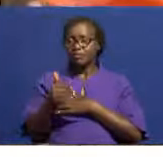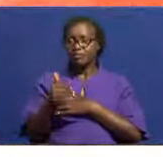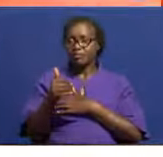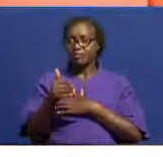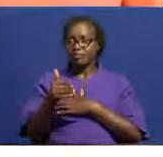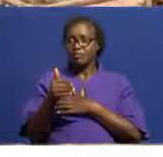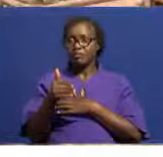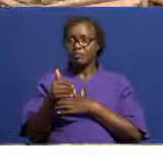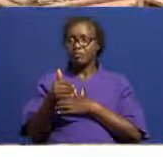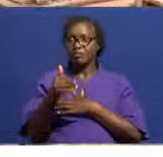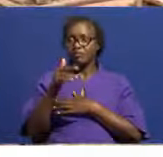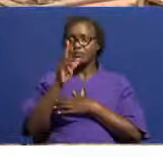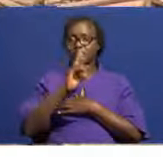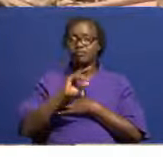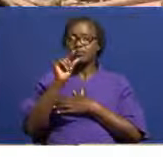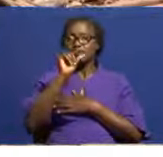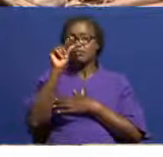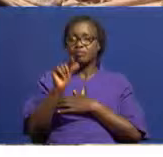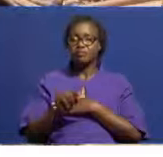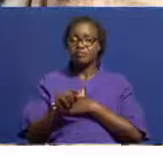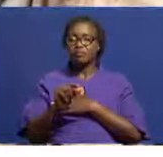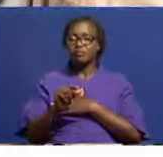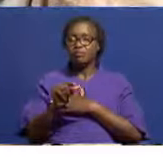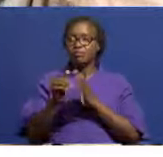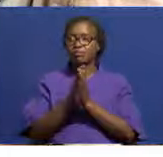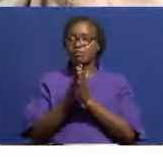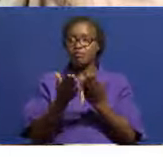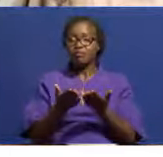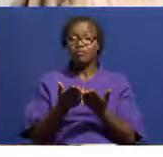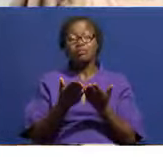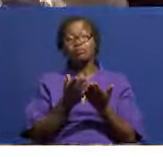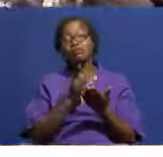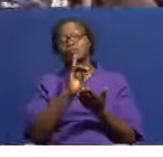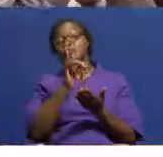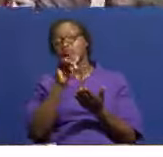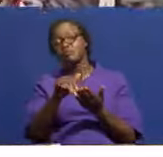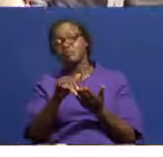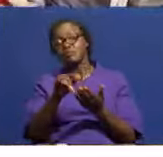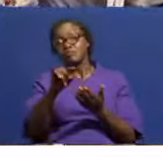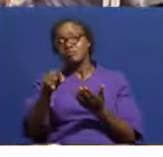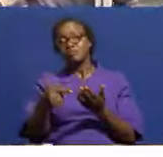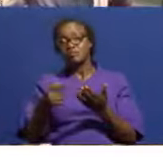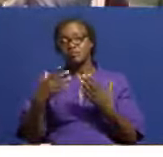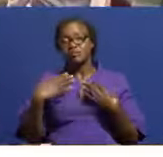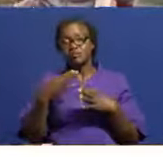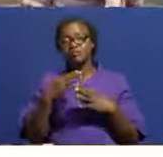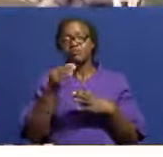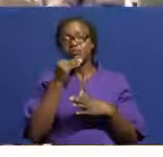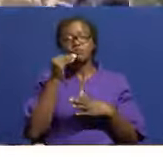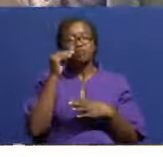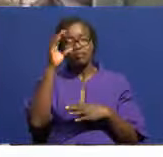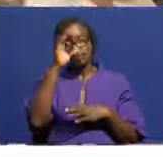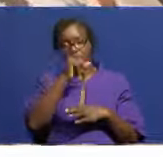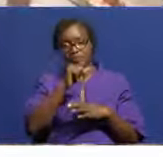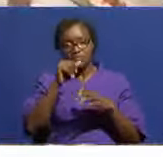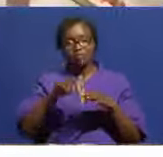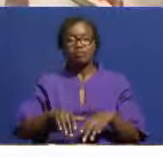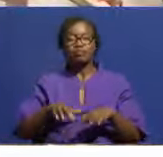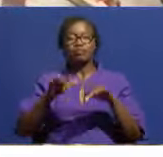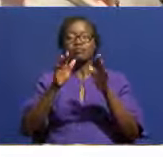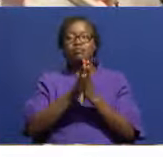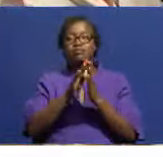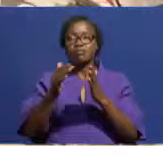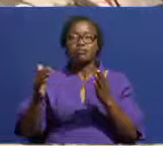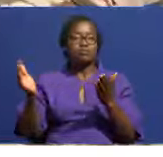nchini, shirika la Msalaba Mwekundu humo nchini leo lilionya kwamba maelfu ya watu walioachwa bila makao kutokana na mafuriko na